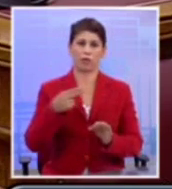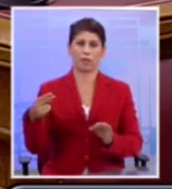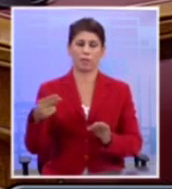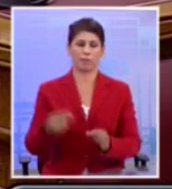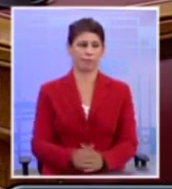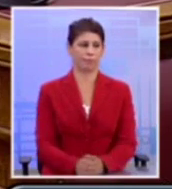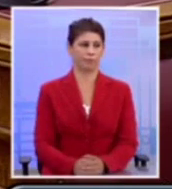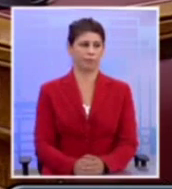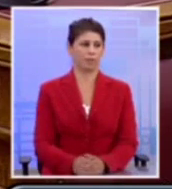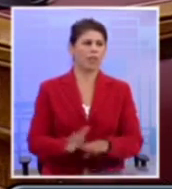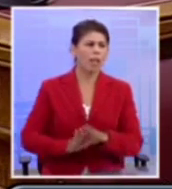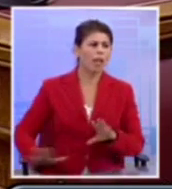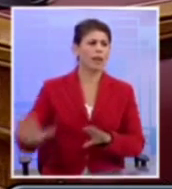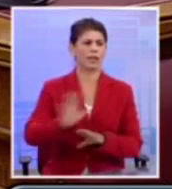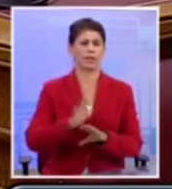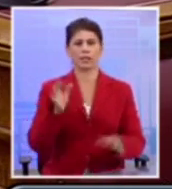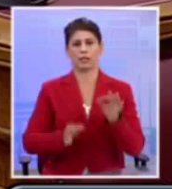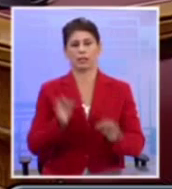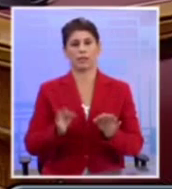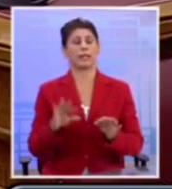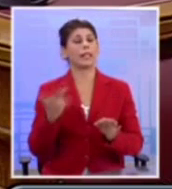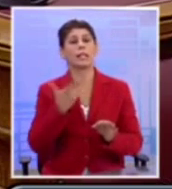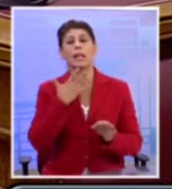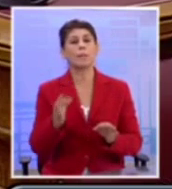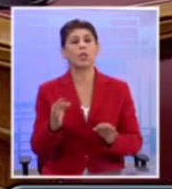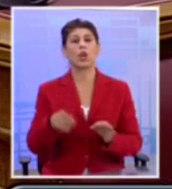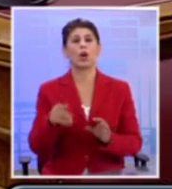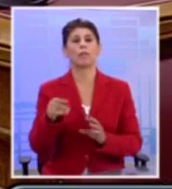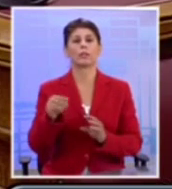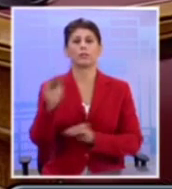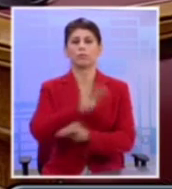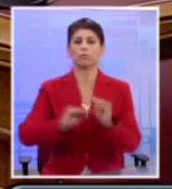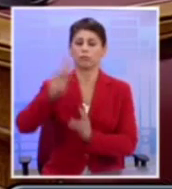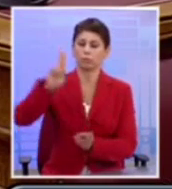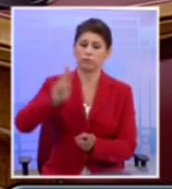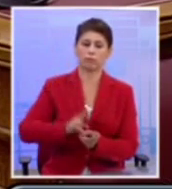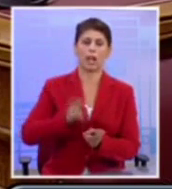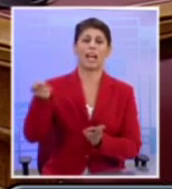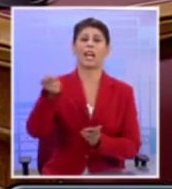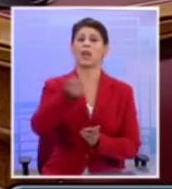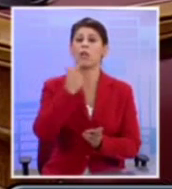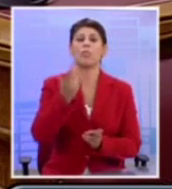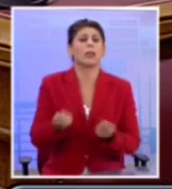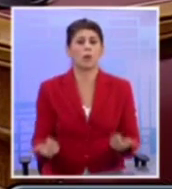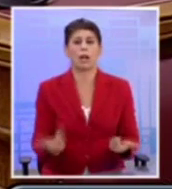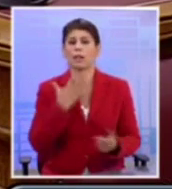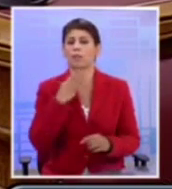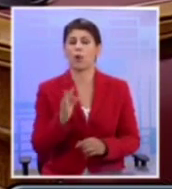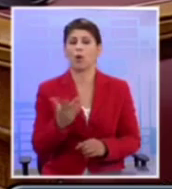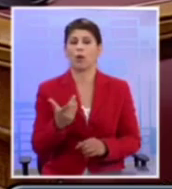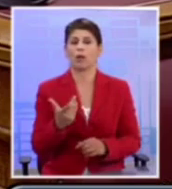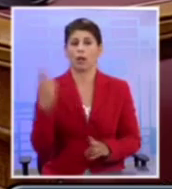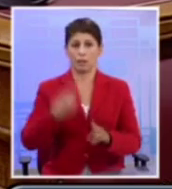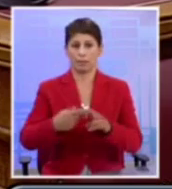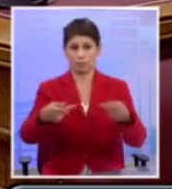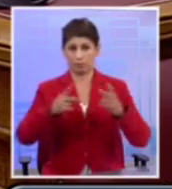ευρύτερα, γιατί η αναδιάρθρωση αυτή δεν έγινε, Η επίσημη απάντηση των